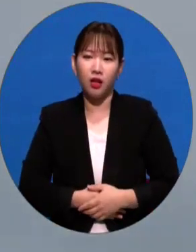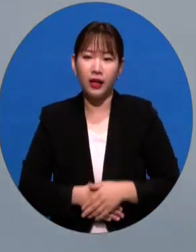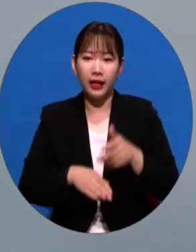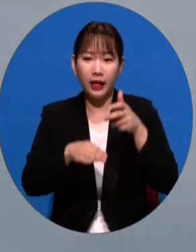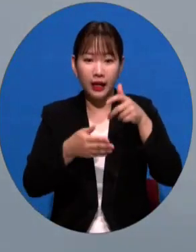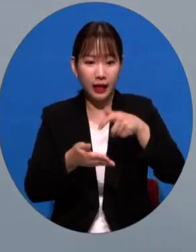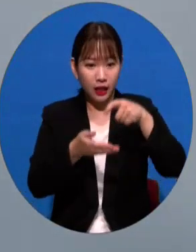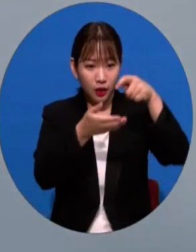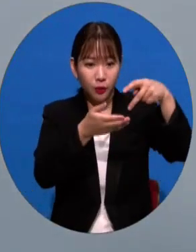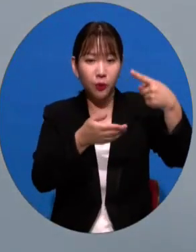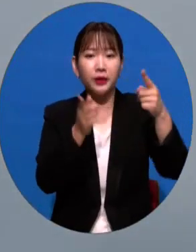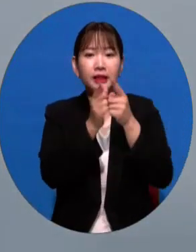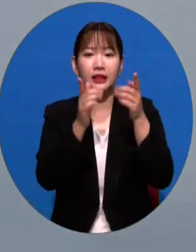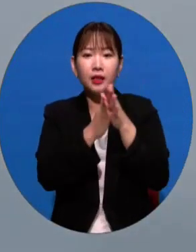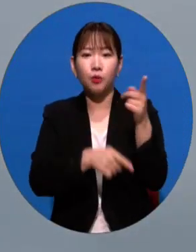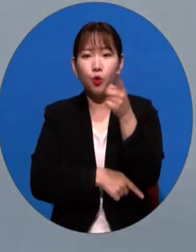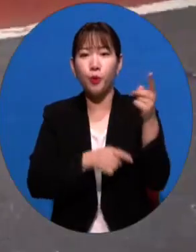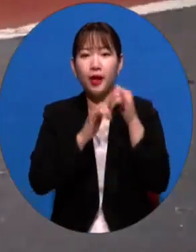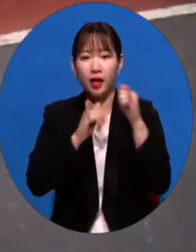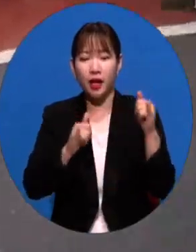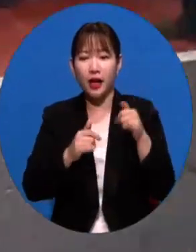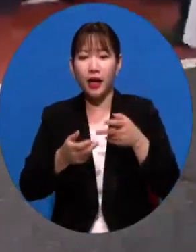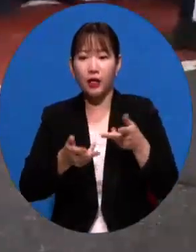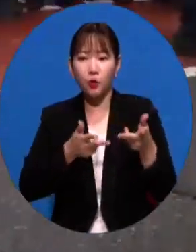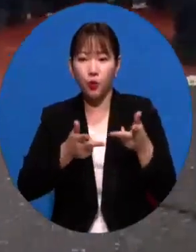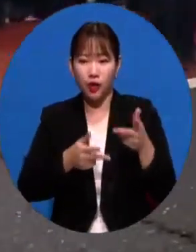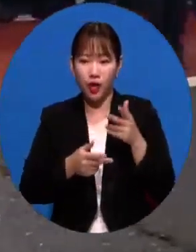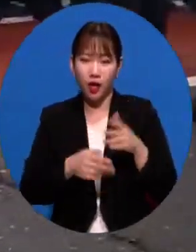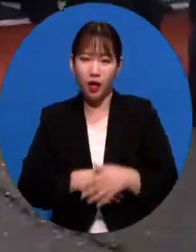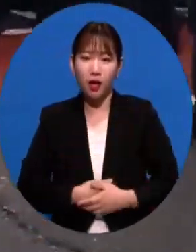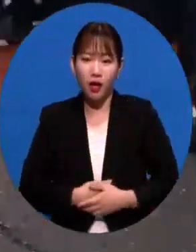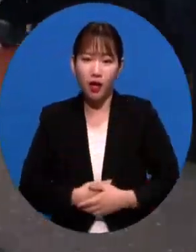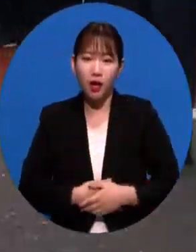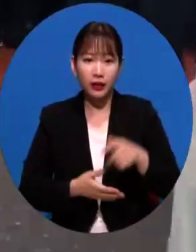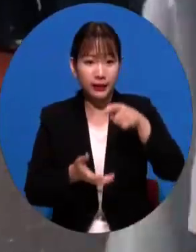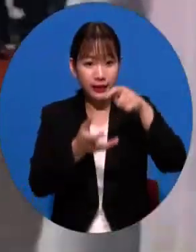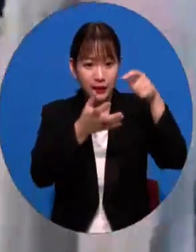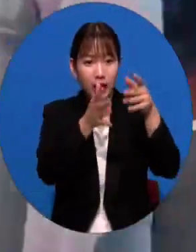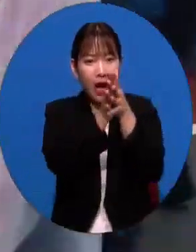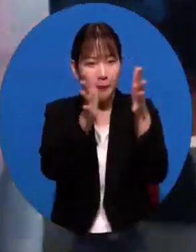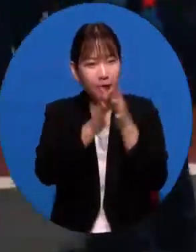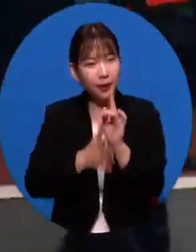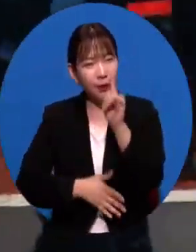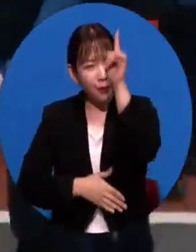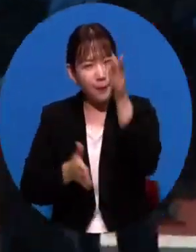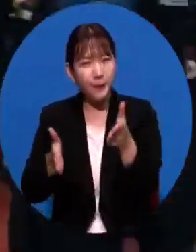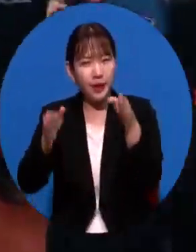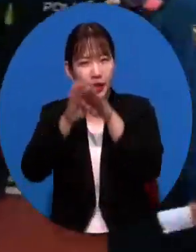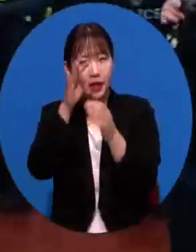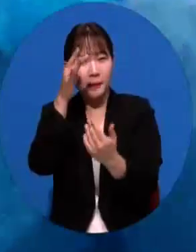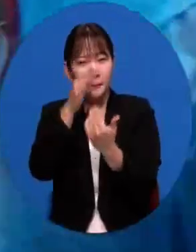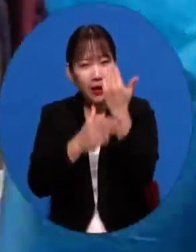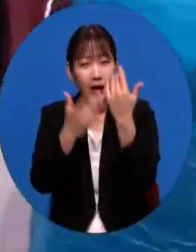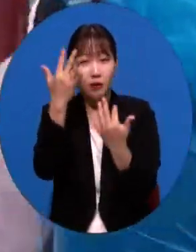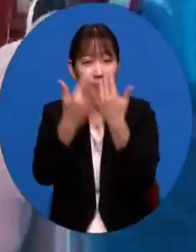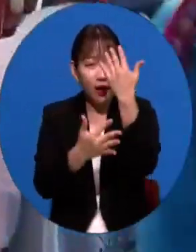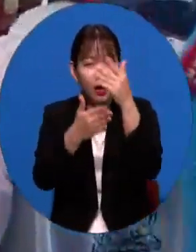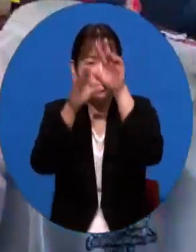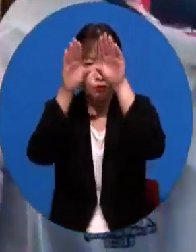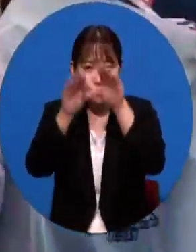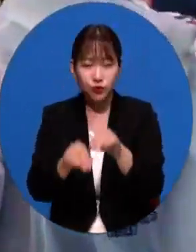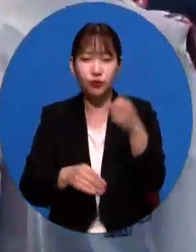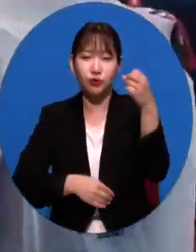차량도 소방대원이 직접 조작하고 있습니다. 소방굴절차는 아파트나 고층 빌딩 등 높은 곳에서 발생한 화재를